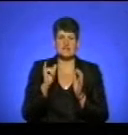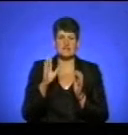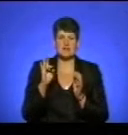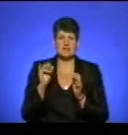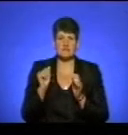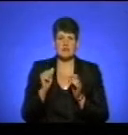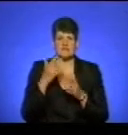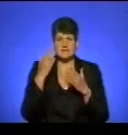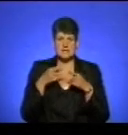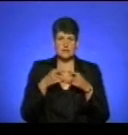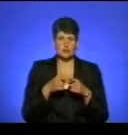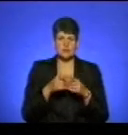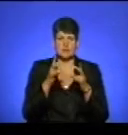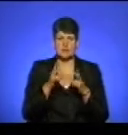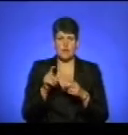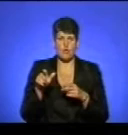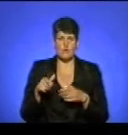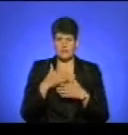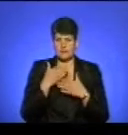Іванівка-Веселий Кут. Травмованих немає.